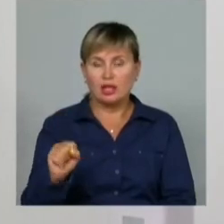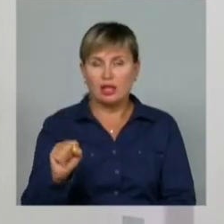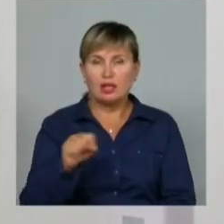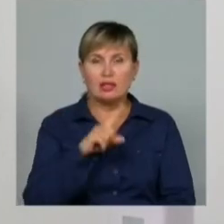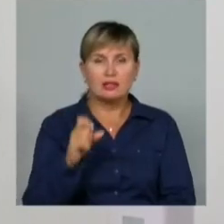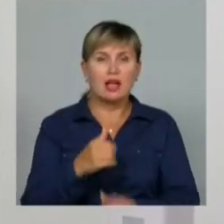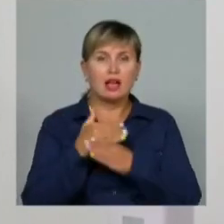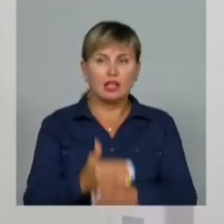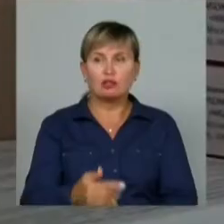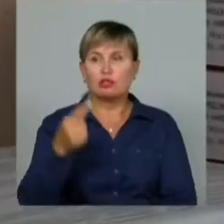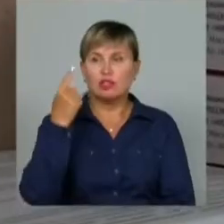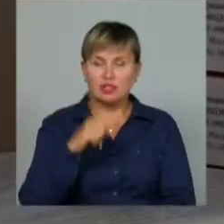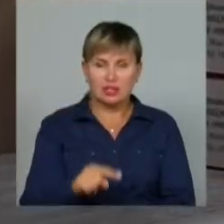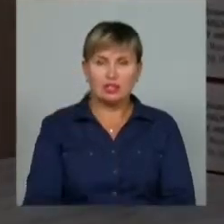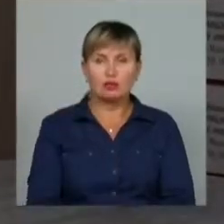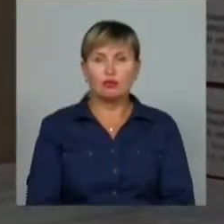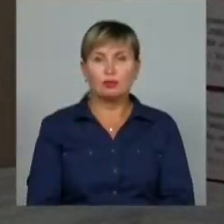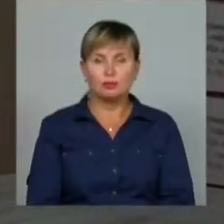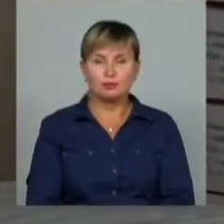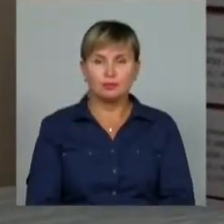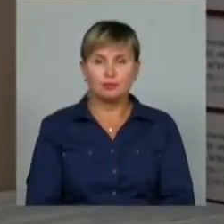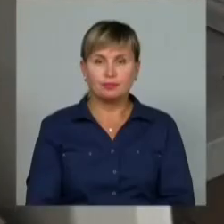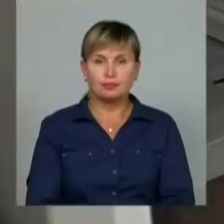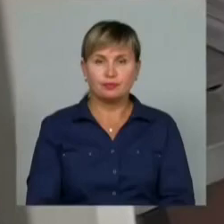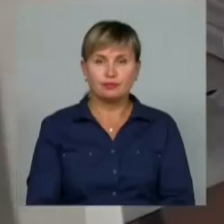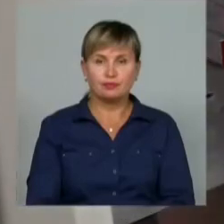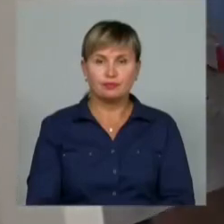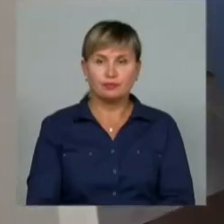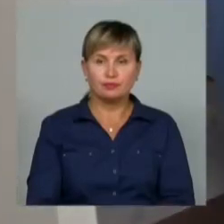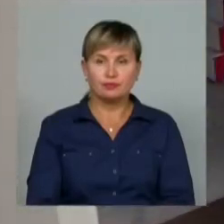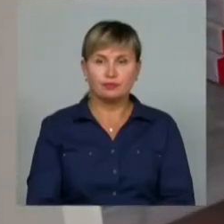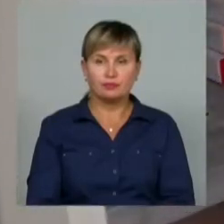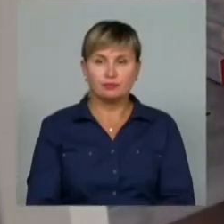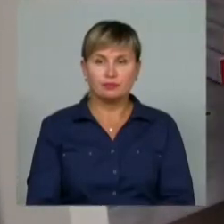оказанную инициативу. Денис Земцов, Арсен Сандыбаев, телеканал «Алмата».